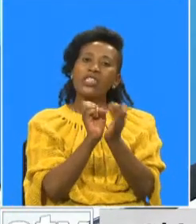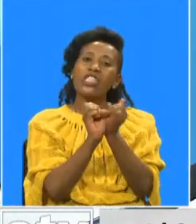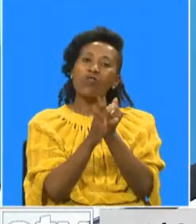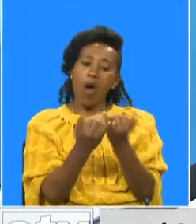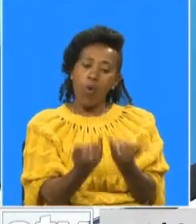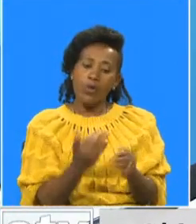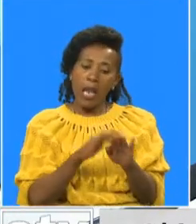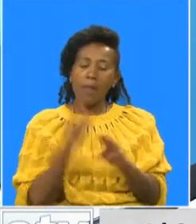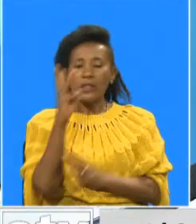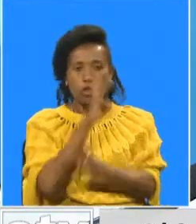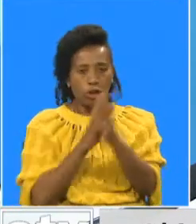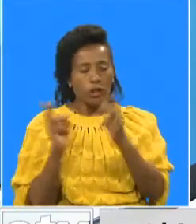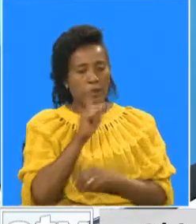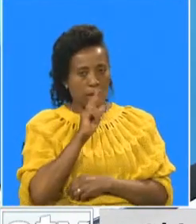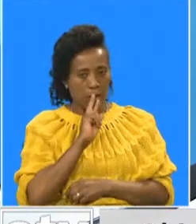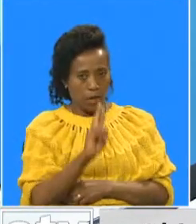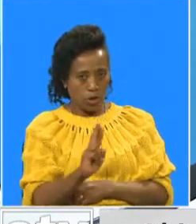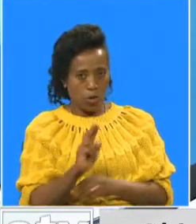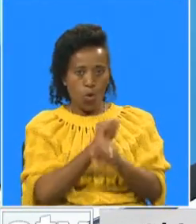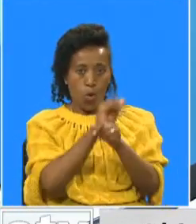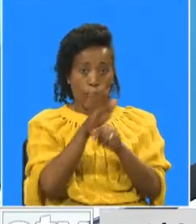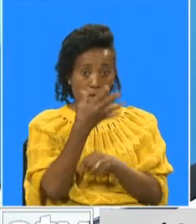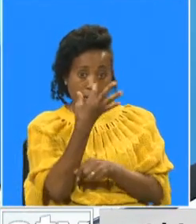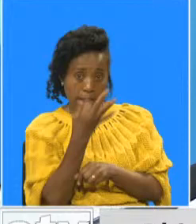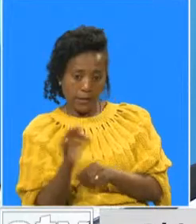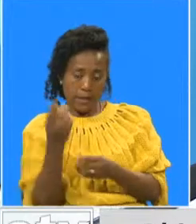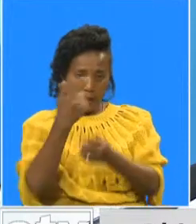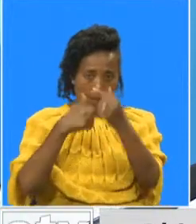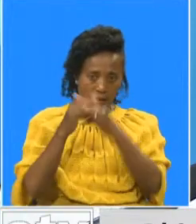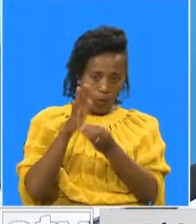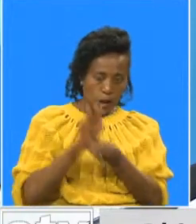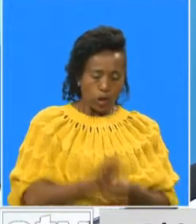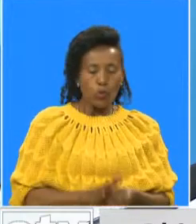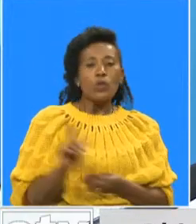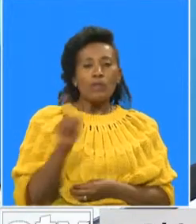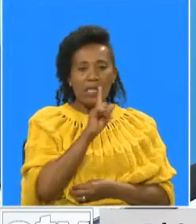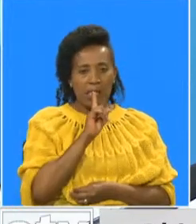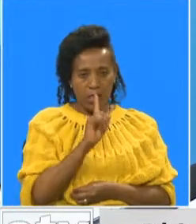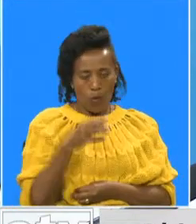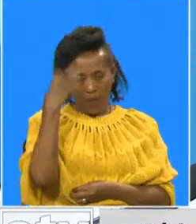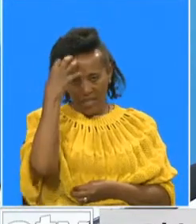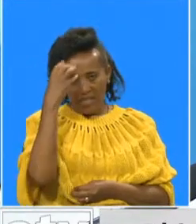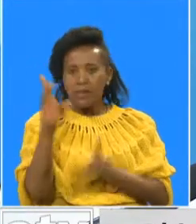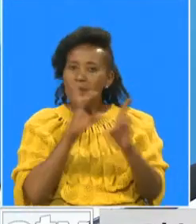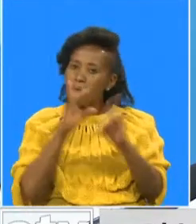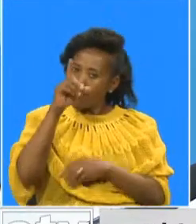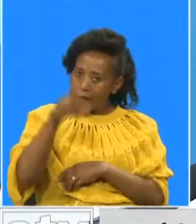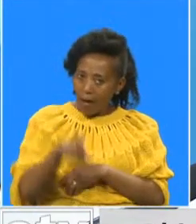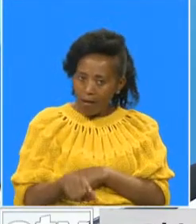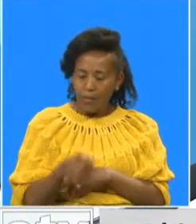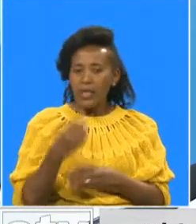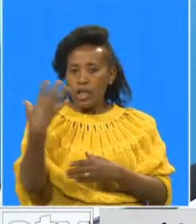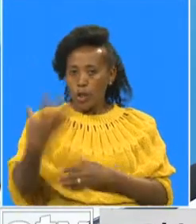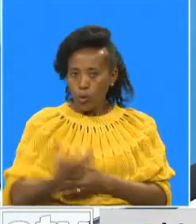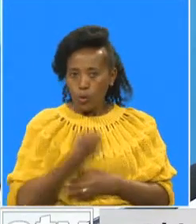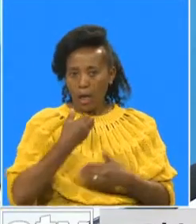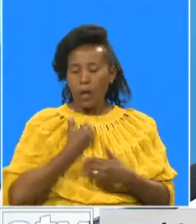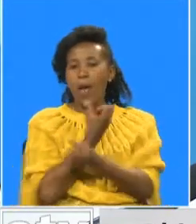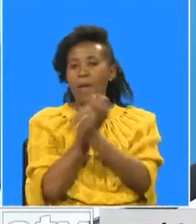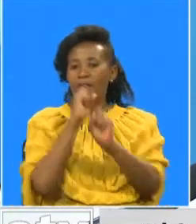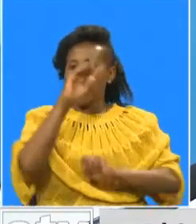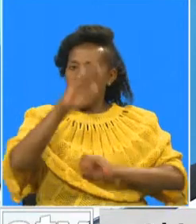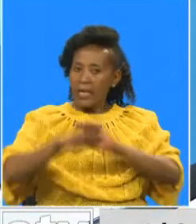አሁን ላይ ያሉበት ችግሮች ምንድን ናቸው? የኮቪድ-19 ያሳደረው ተጽዕኖስ ምንድን ነው? መንግስትስ ምን ማድረግ አለበት? እየተወሰዱ ያሉ